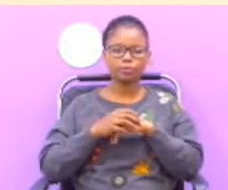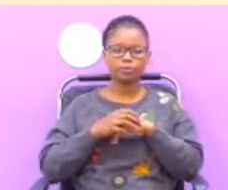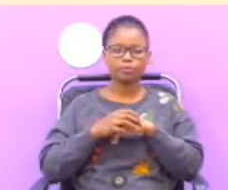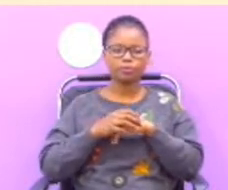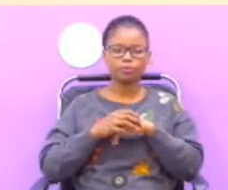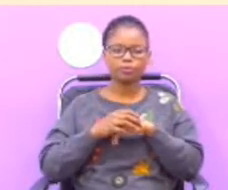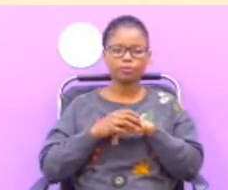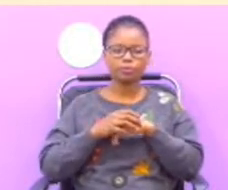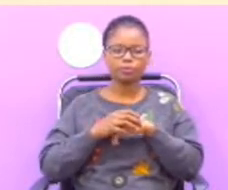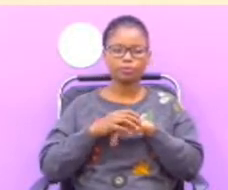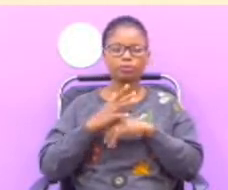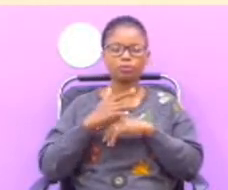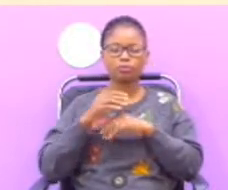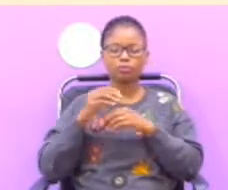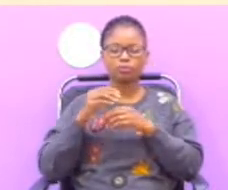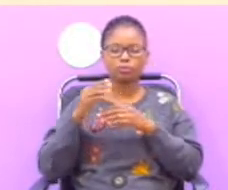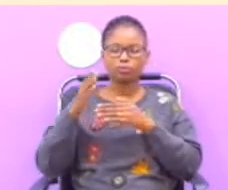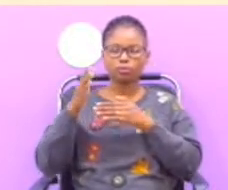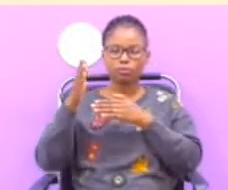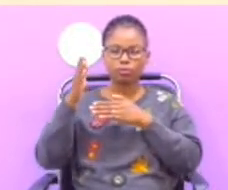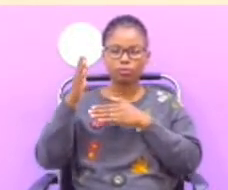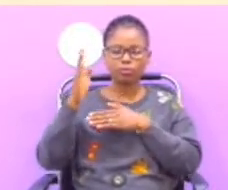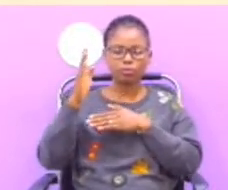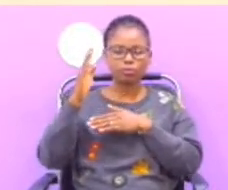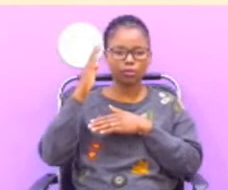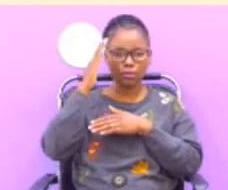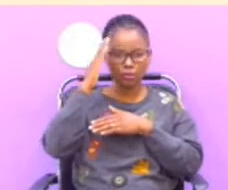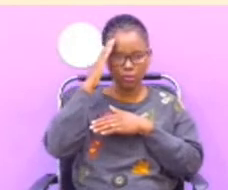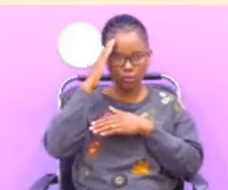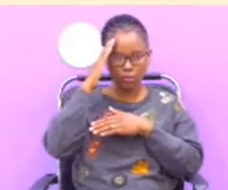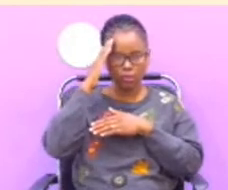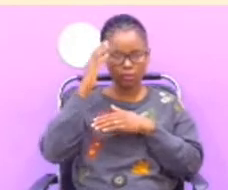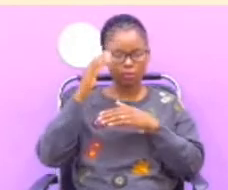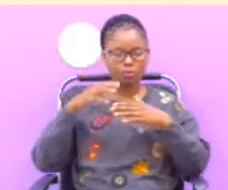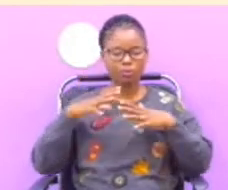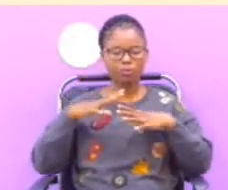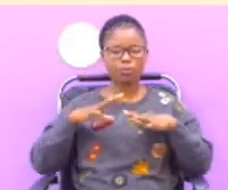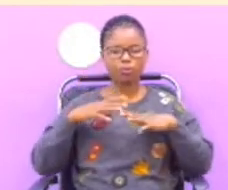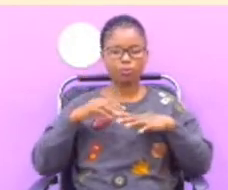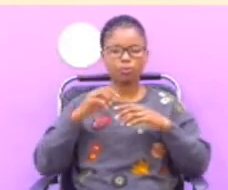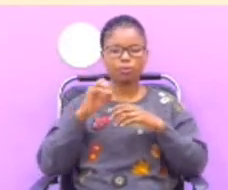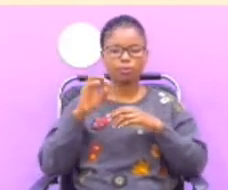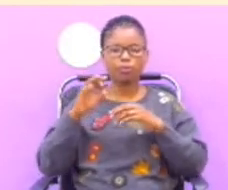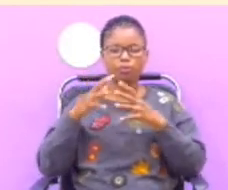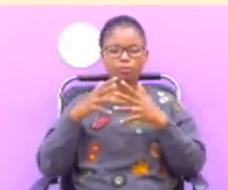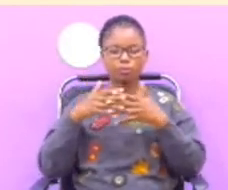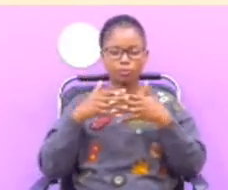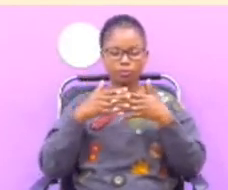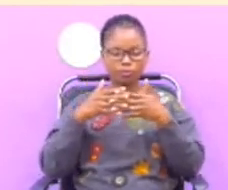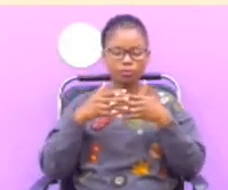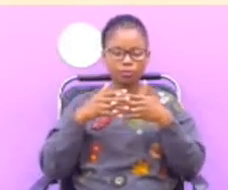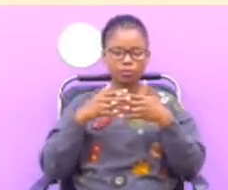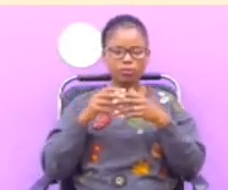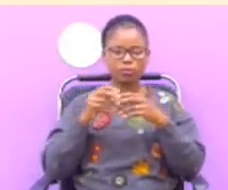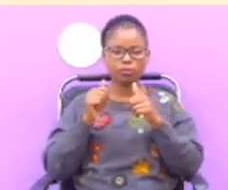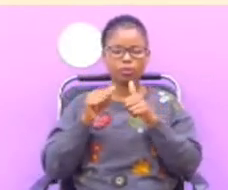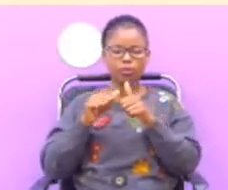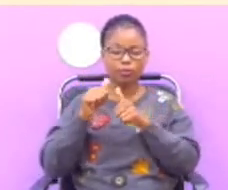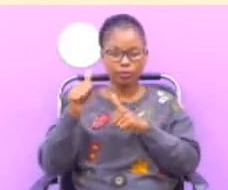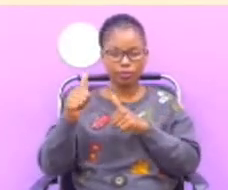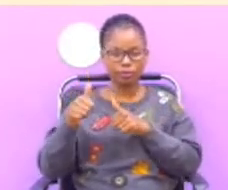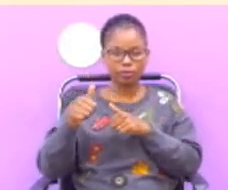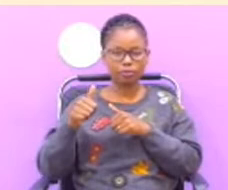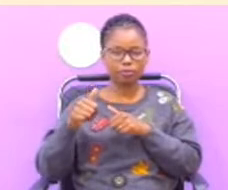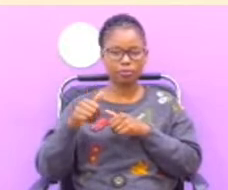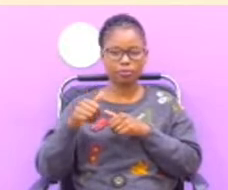Na gai niwe wa amenya ni ado makole ya furori wa Amerika. Kana mafurori maria makitoligise hivye. Gai ni